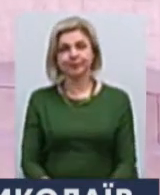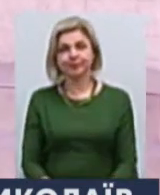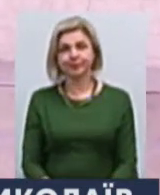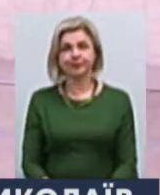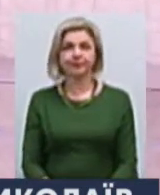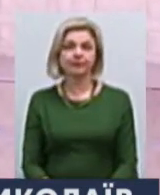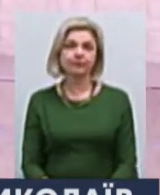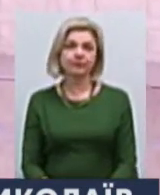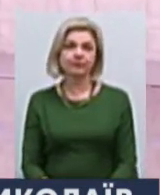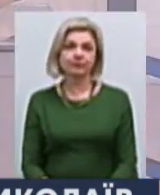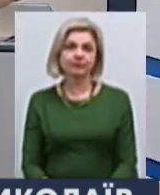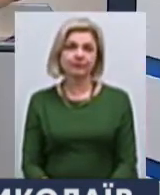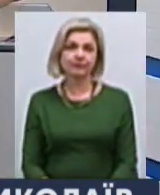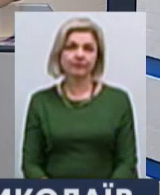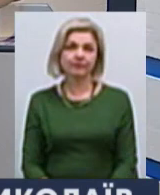новини Миколаївщини.